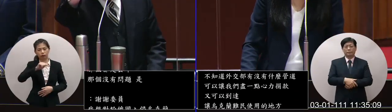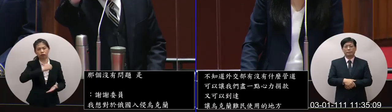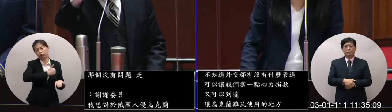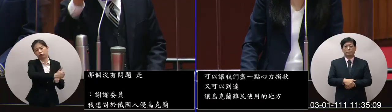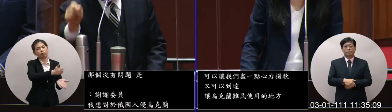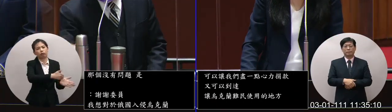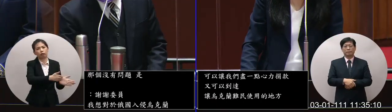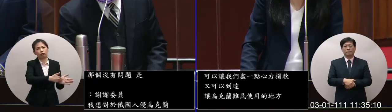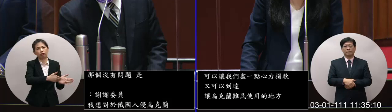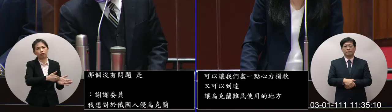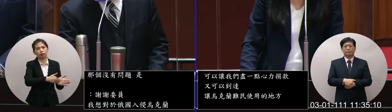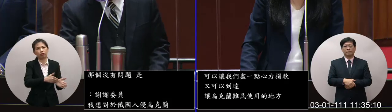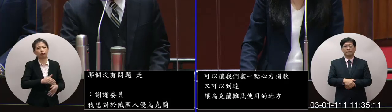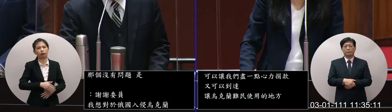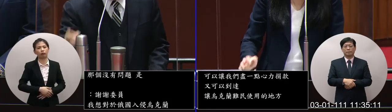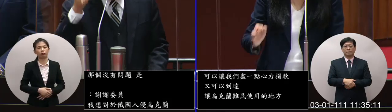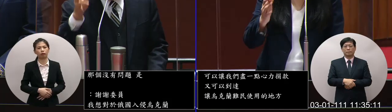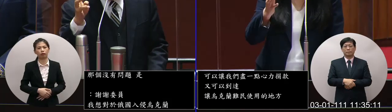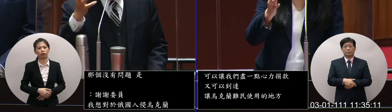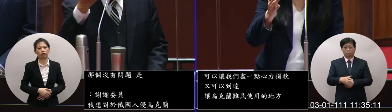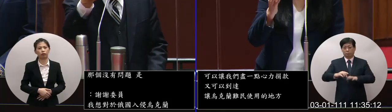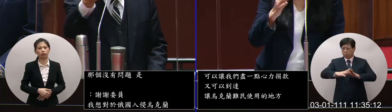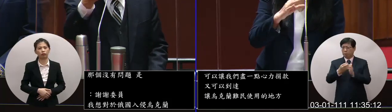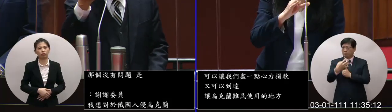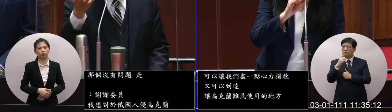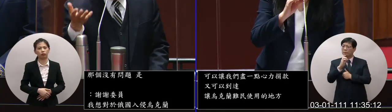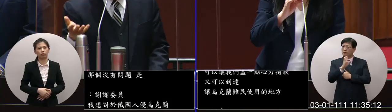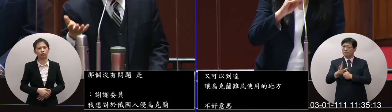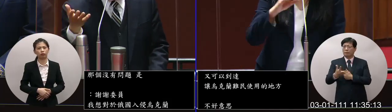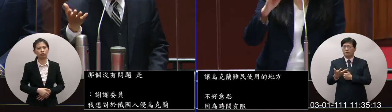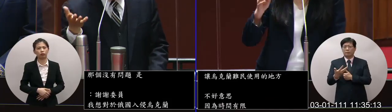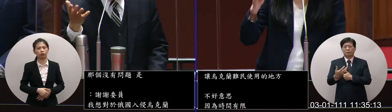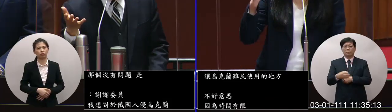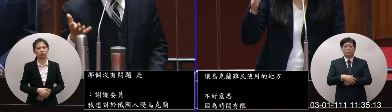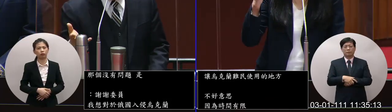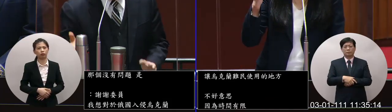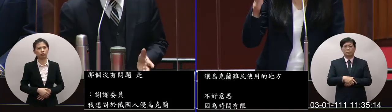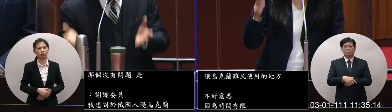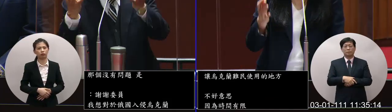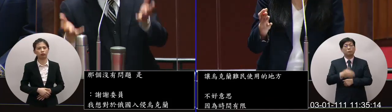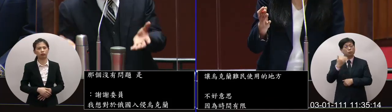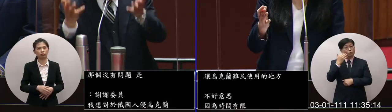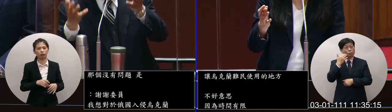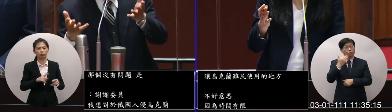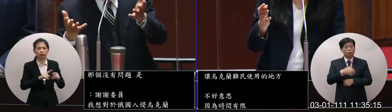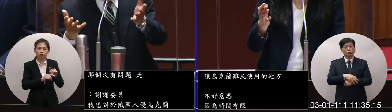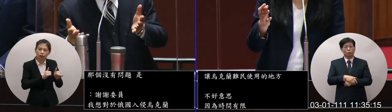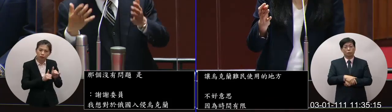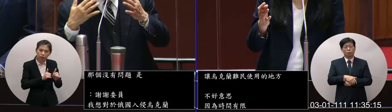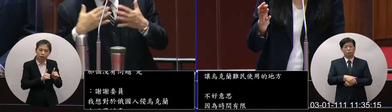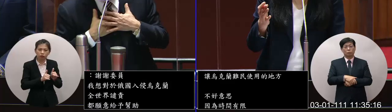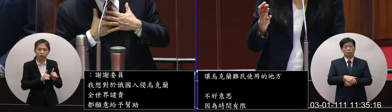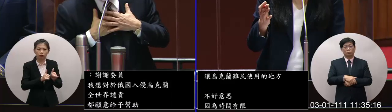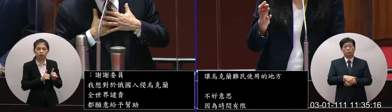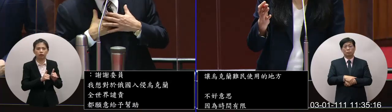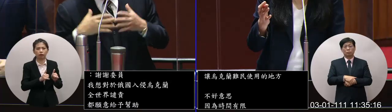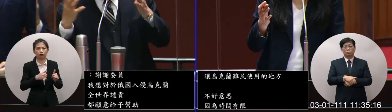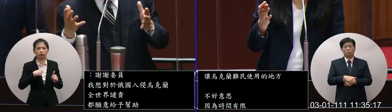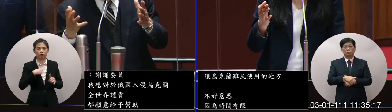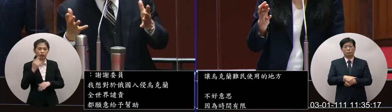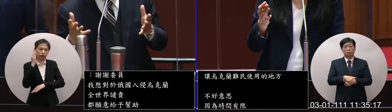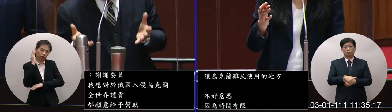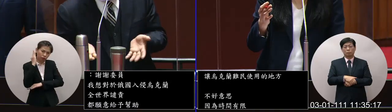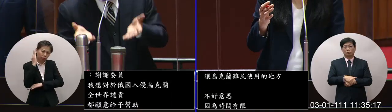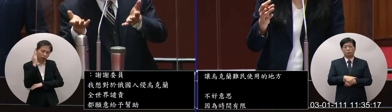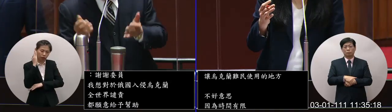送往乌克兰送， 能不能直接告诉我有什么方式 应该救助民间有这个的政府也